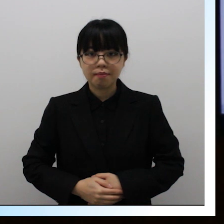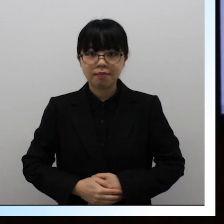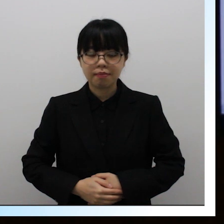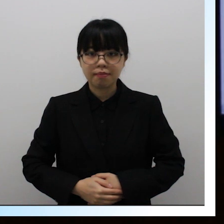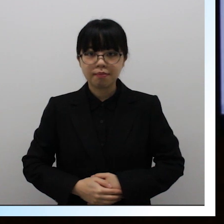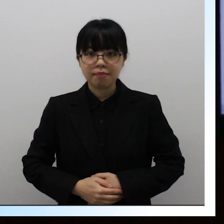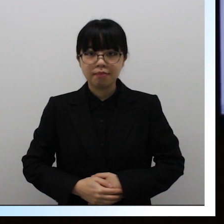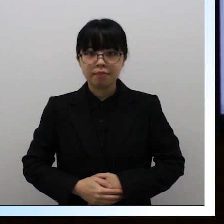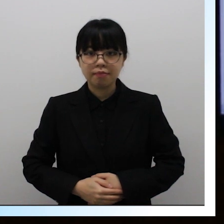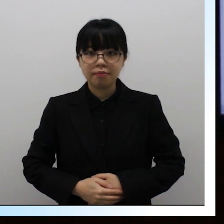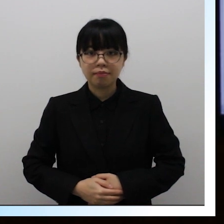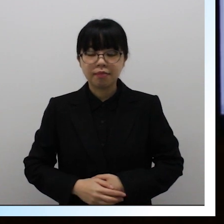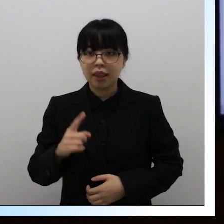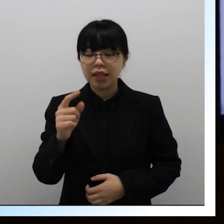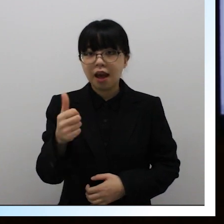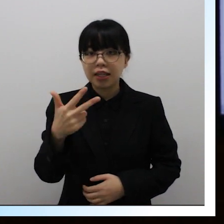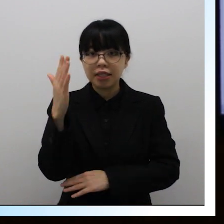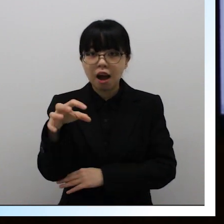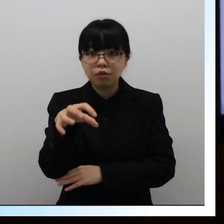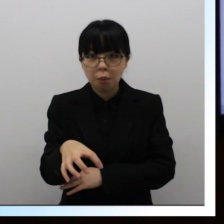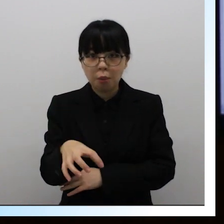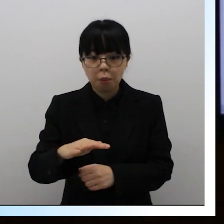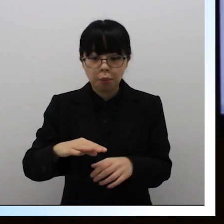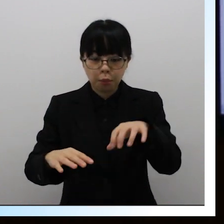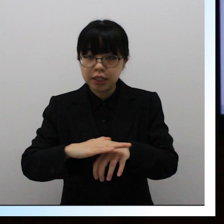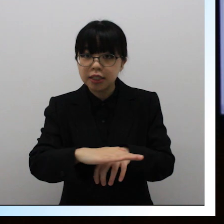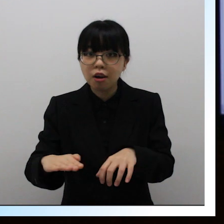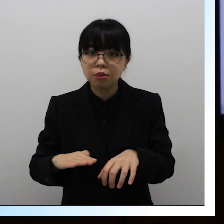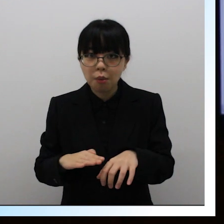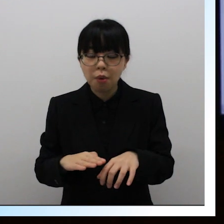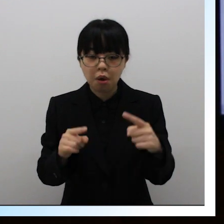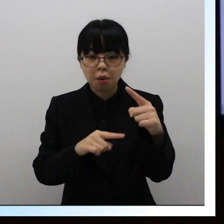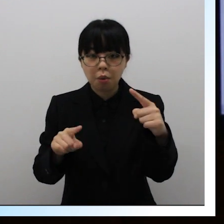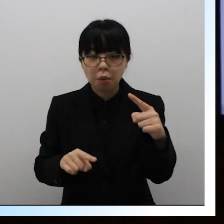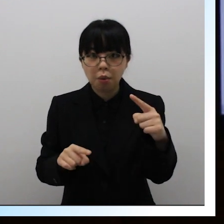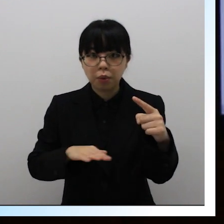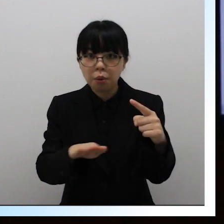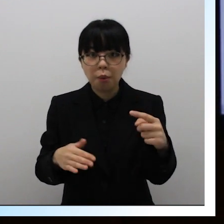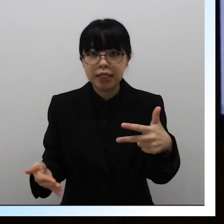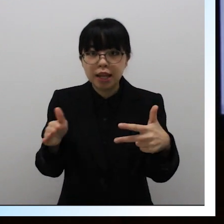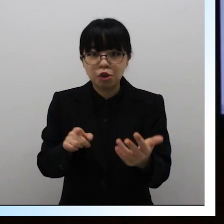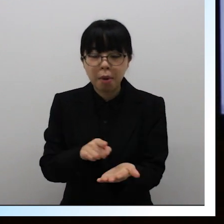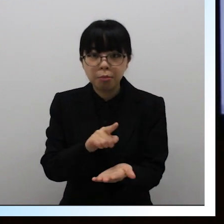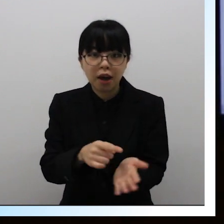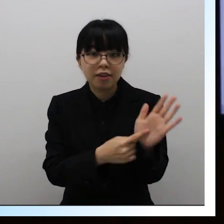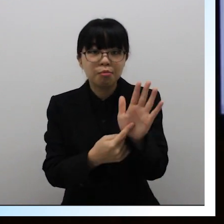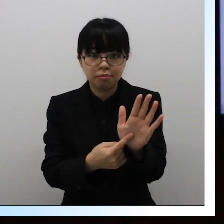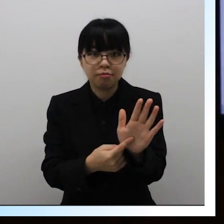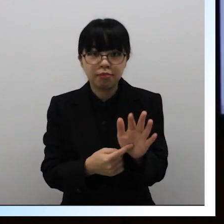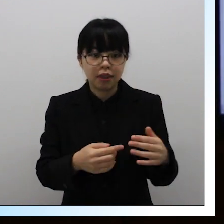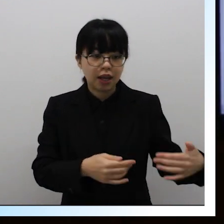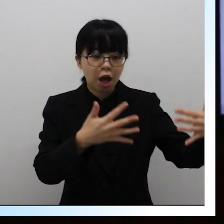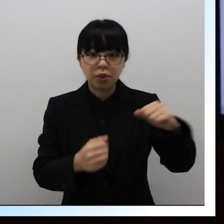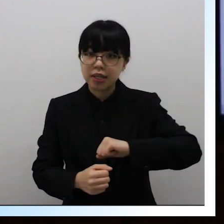はい、日田市役所本庁周辺の公共施設マップが表示されます。画面左側には判例が